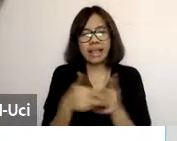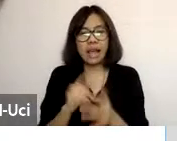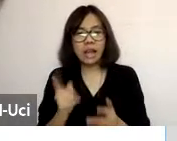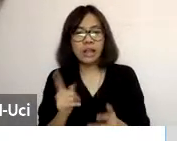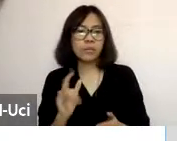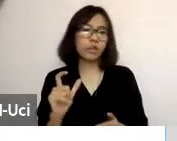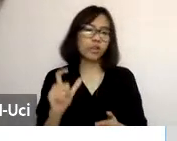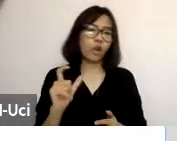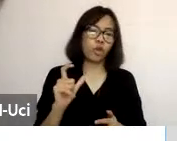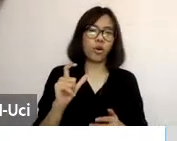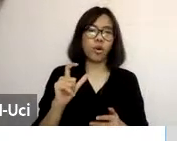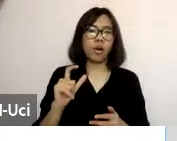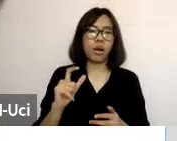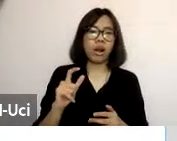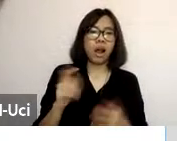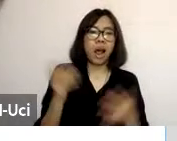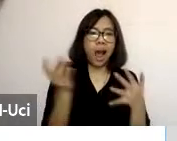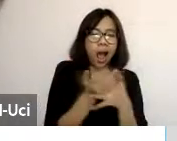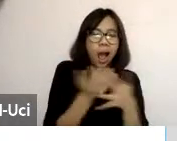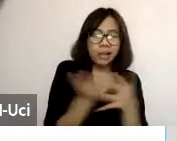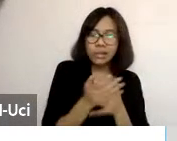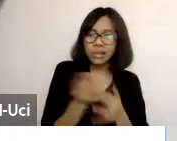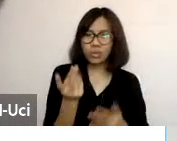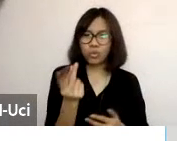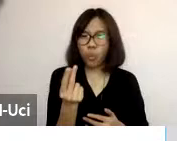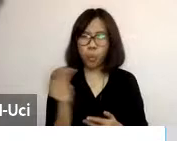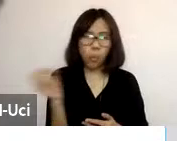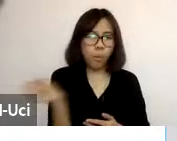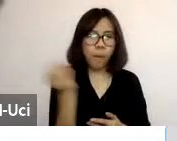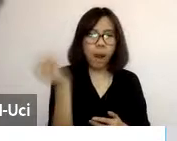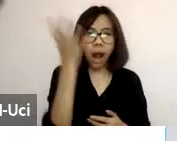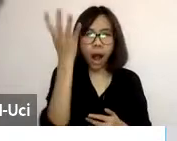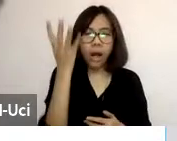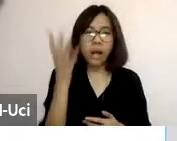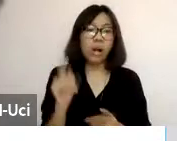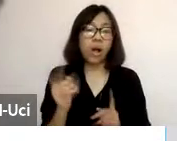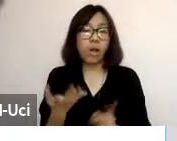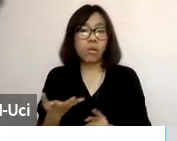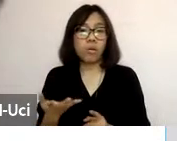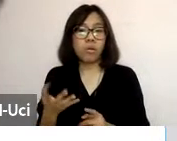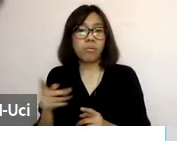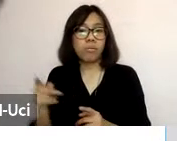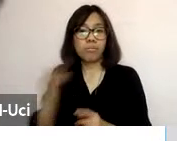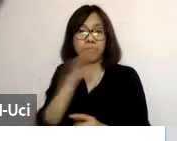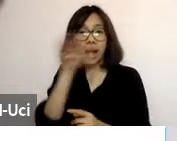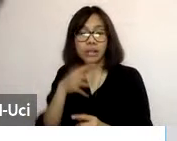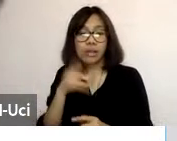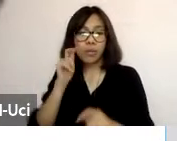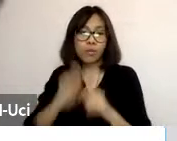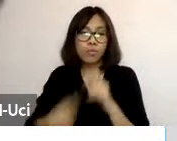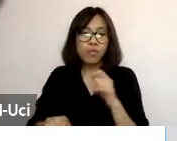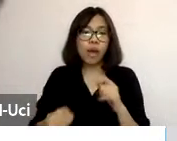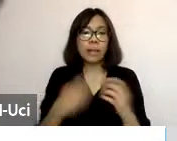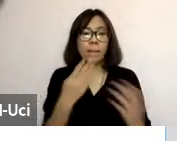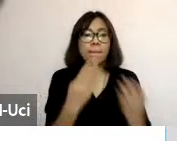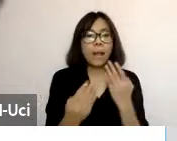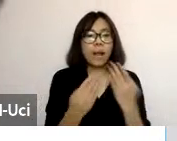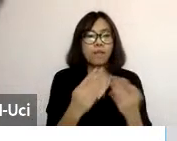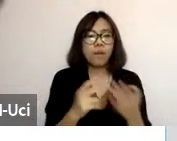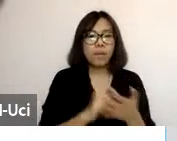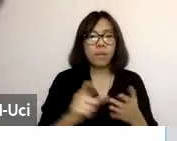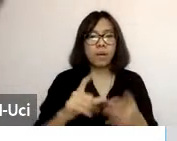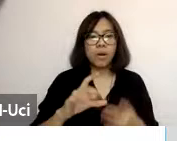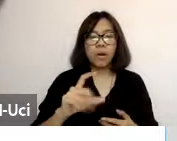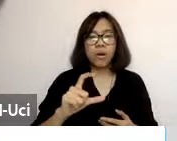mahalnya akses dan sebagainya dan akhirnya ketika pada mengembangkan 100.com yang bernama konsumsi door yaitu